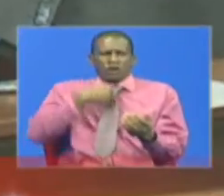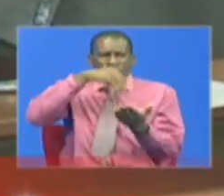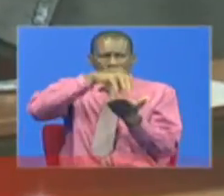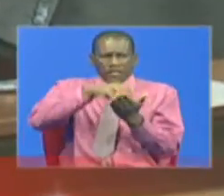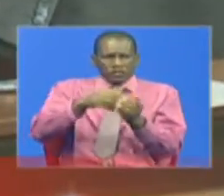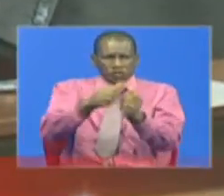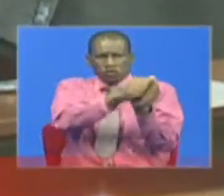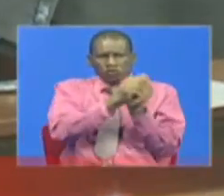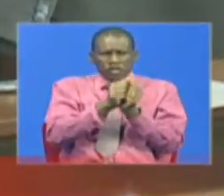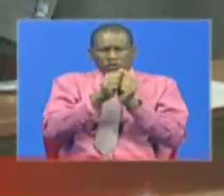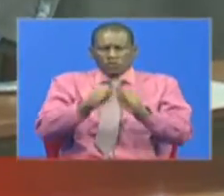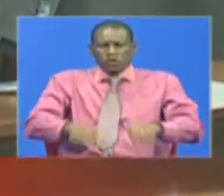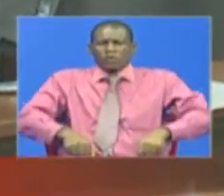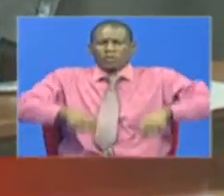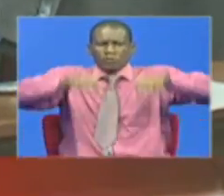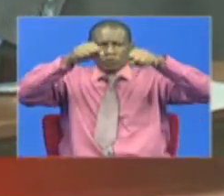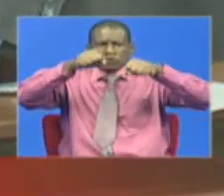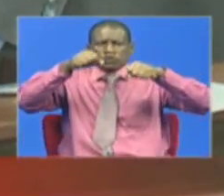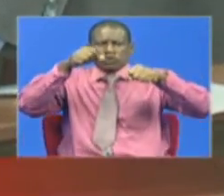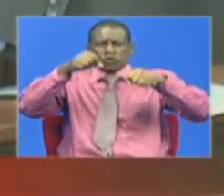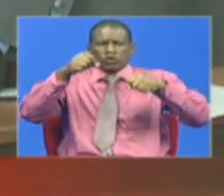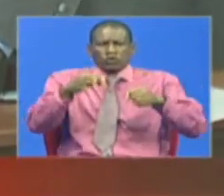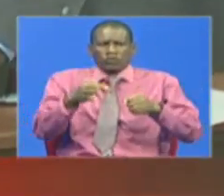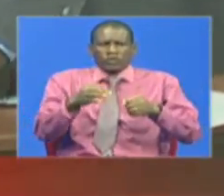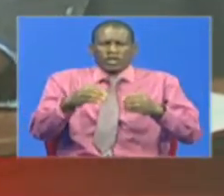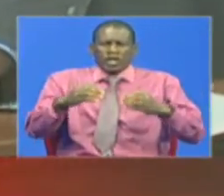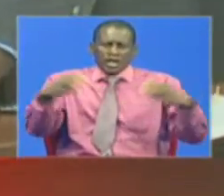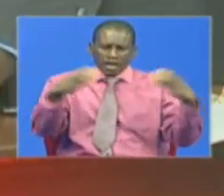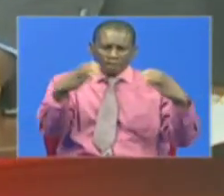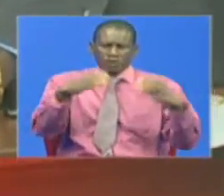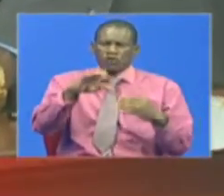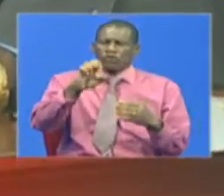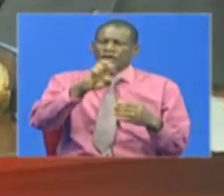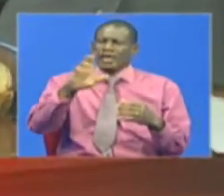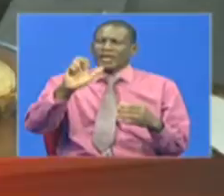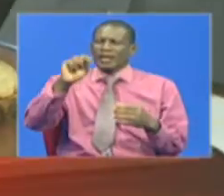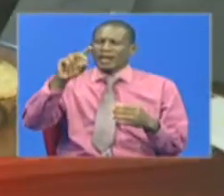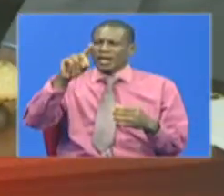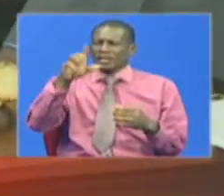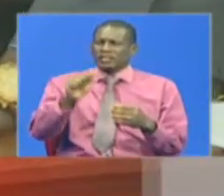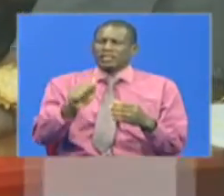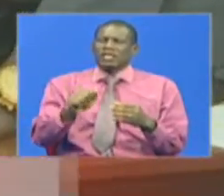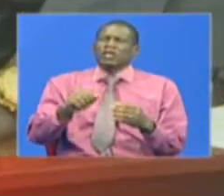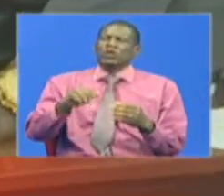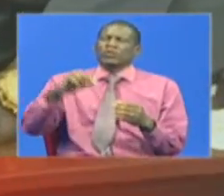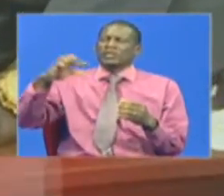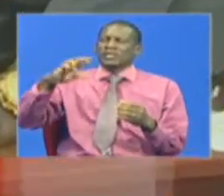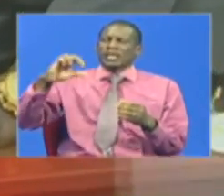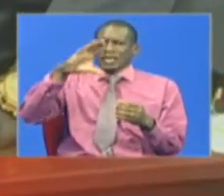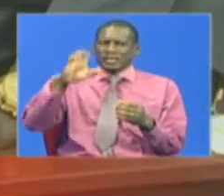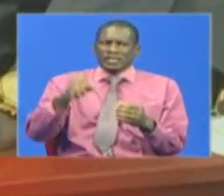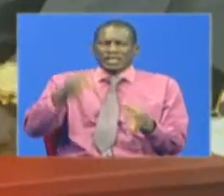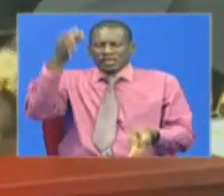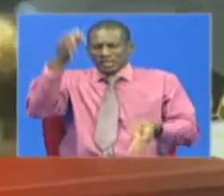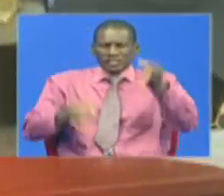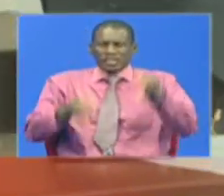mkurugenzi wa kampuni ya bidhaa ya Erad General ambaye ni Grace Wahungu, na hukumu hiyo inatarajiwa kutolewa muda wote kutoka sasa. Hakimu